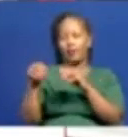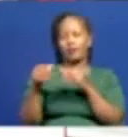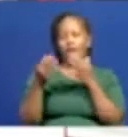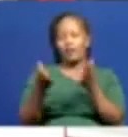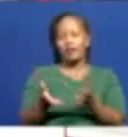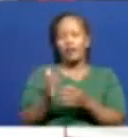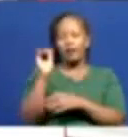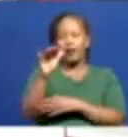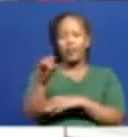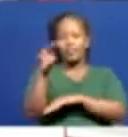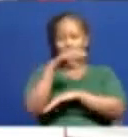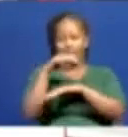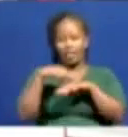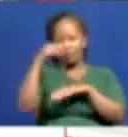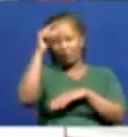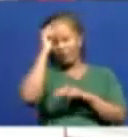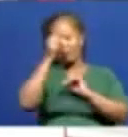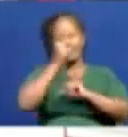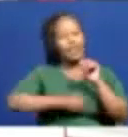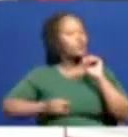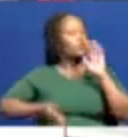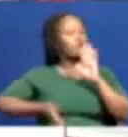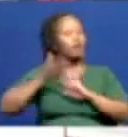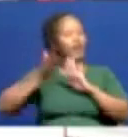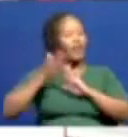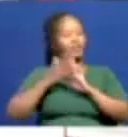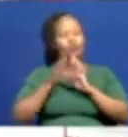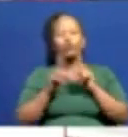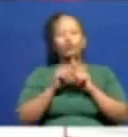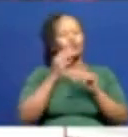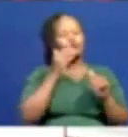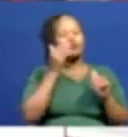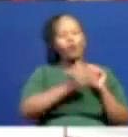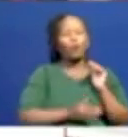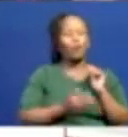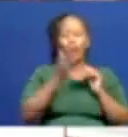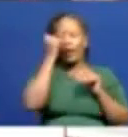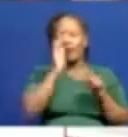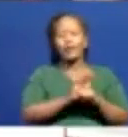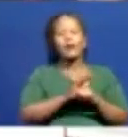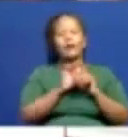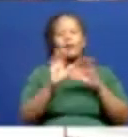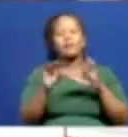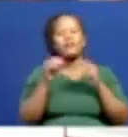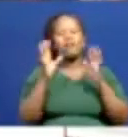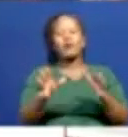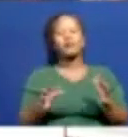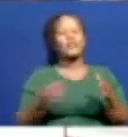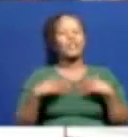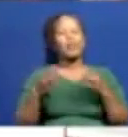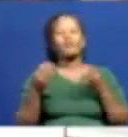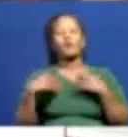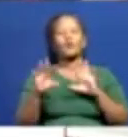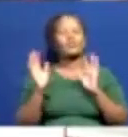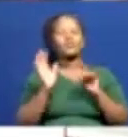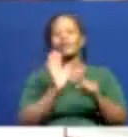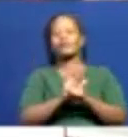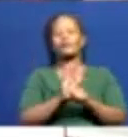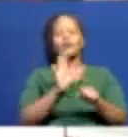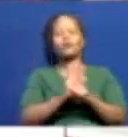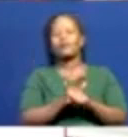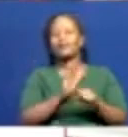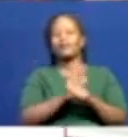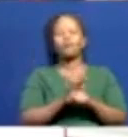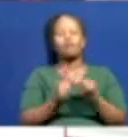kwa dharura kusitisha uhalifu huo ambao umewafanya baadhi ya wakulima kupoteza takriban ekari 10 za mashamba yao